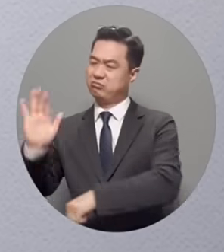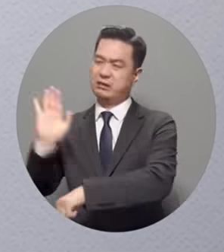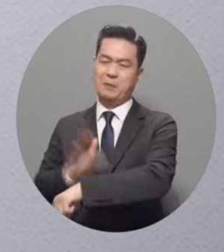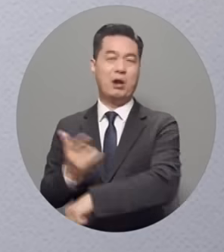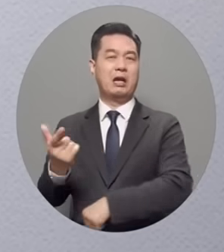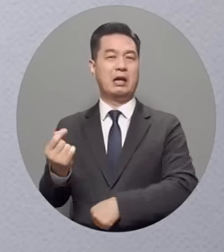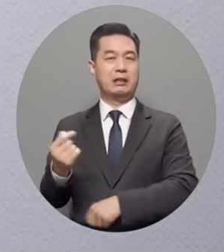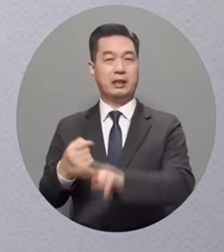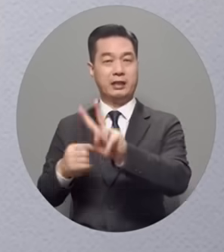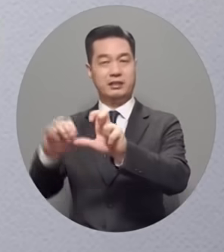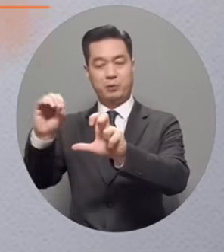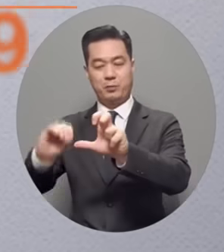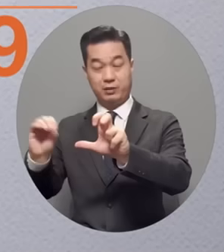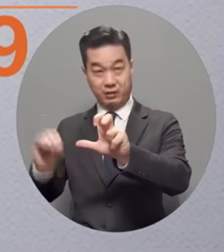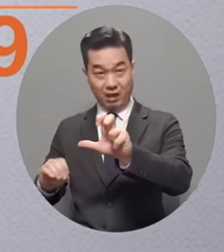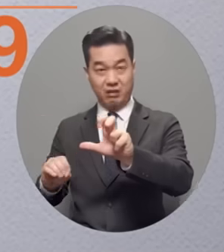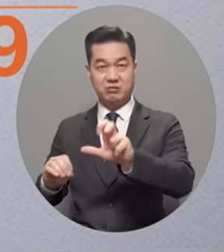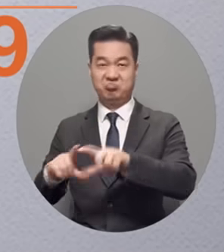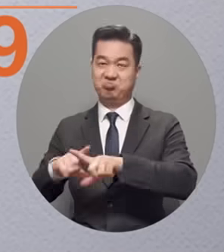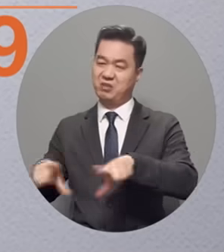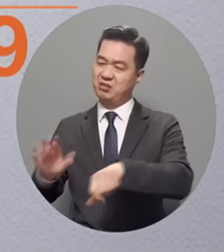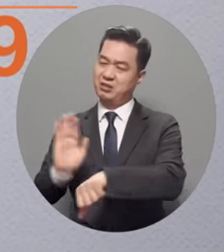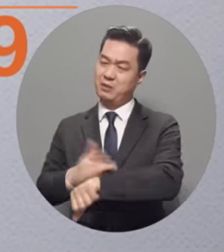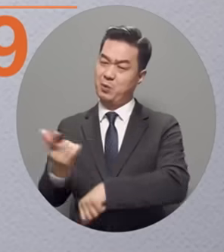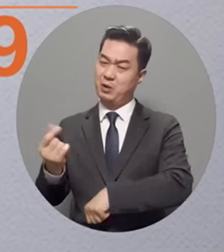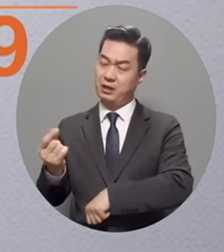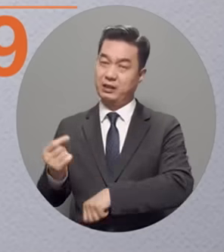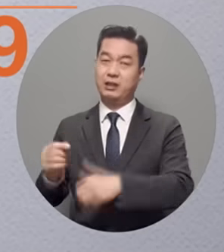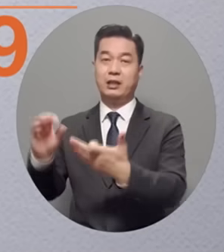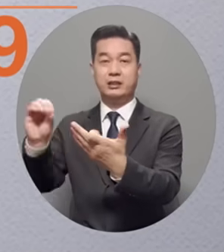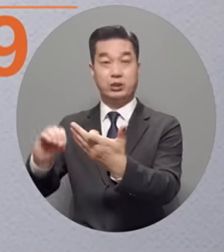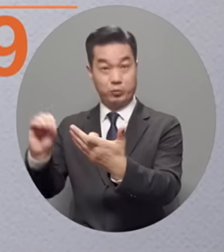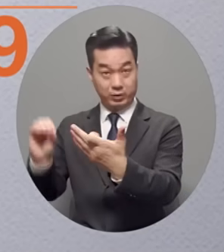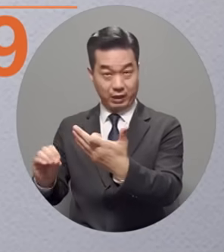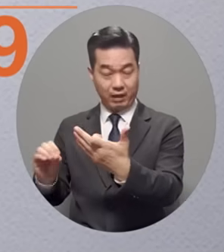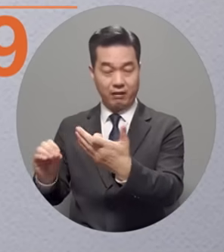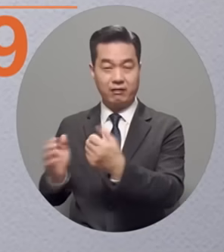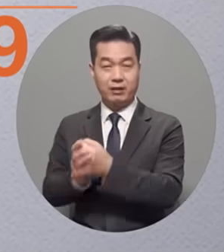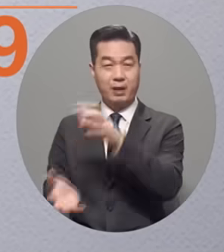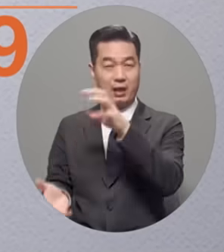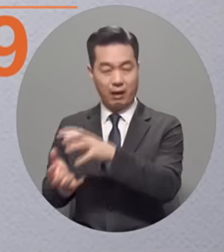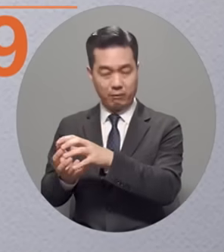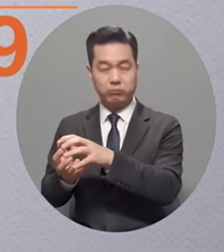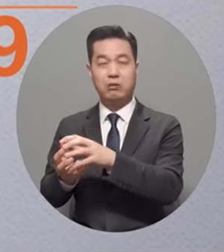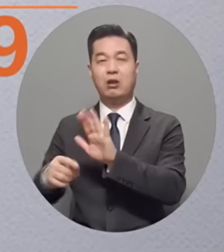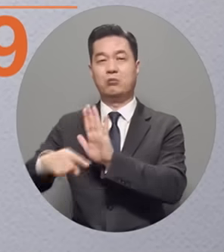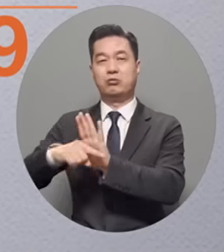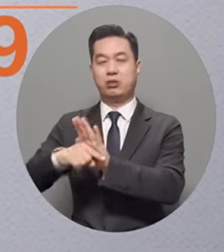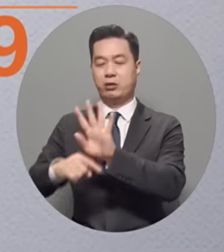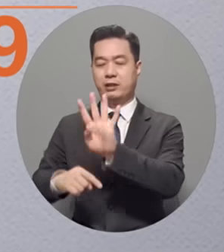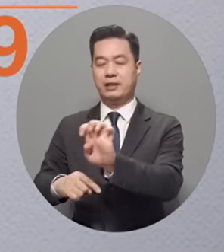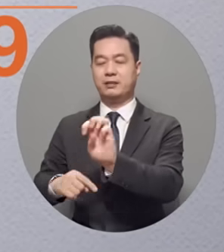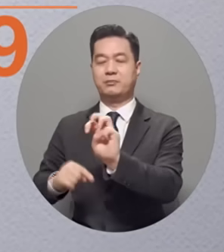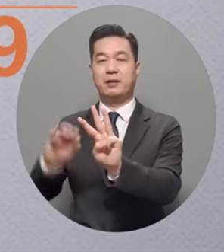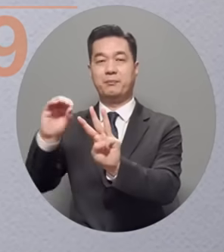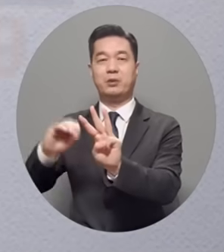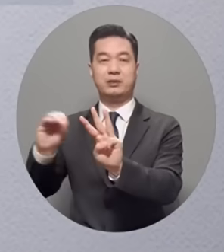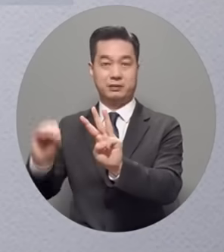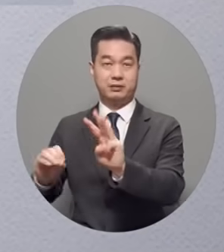것이다는 25%, 대체로 잘 못할 것이다는 19%로 부정적인 기대는